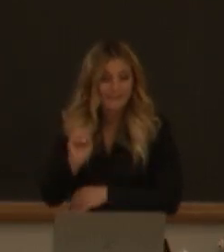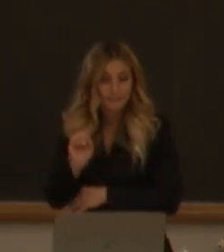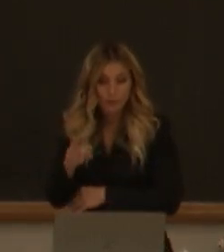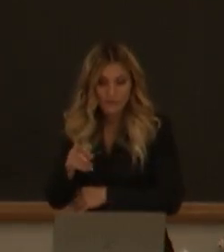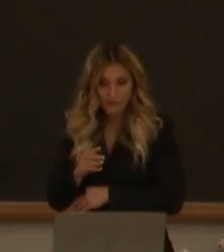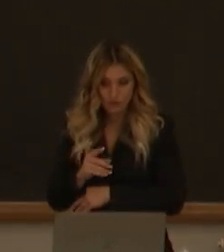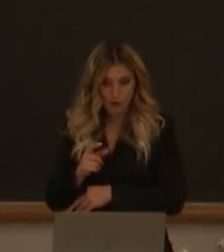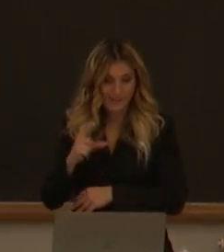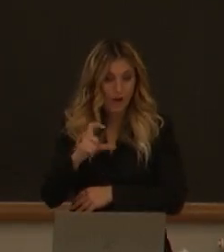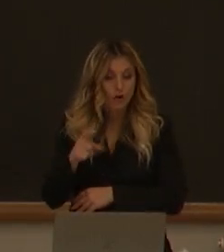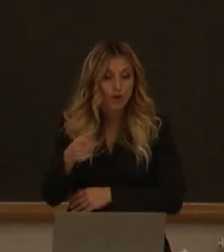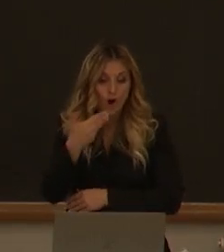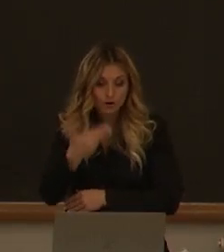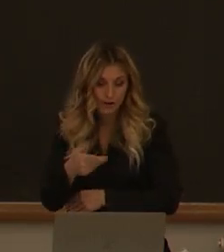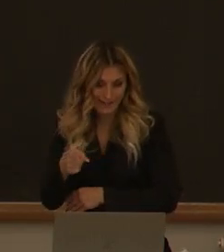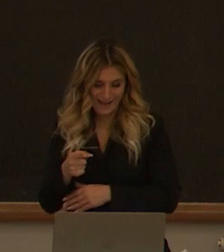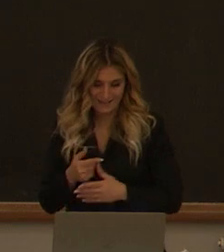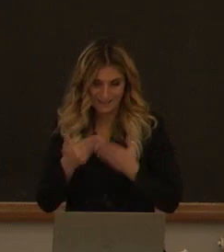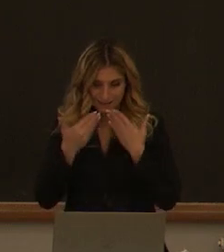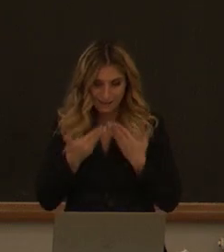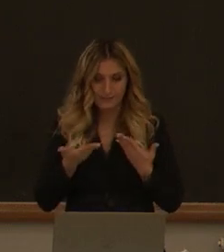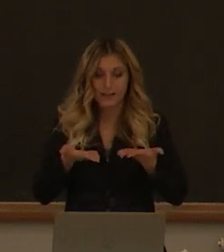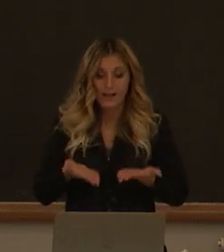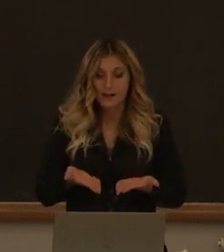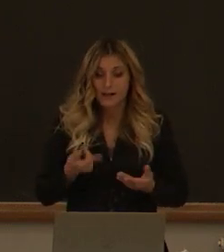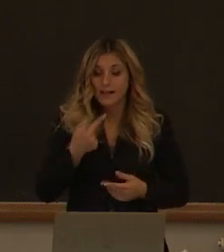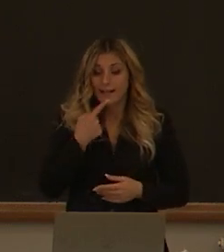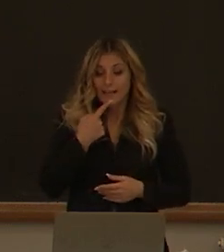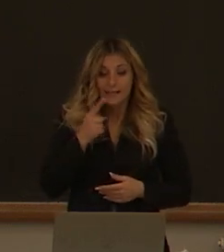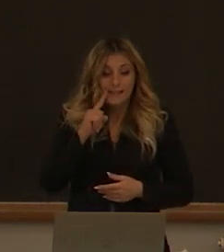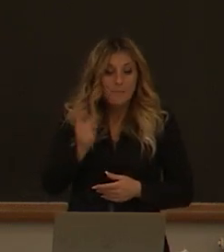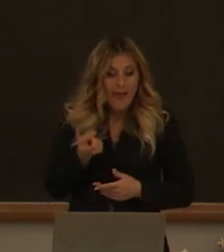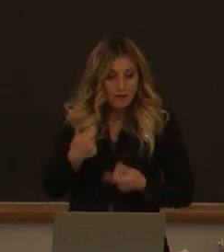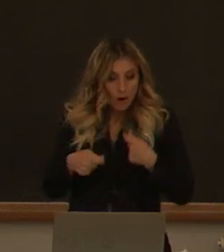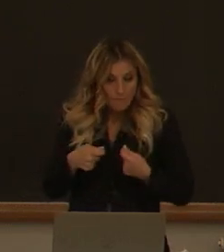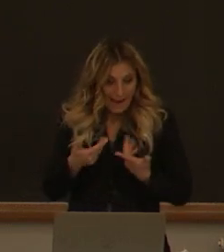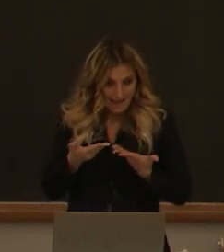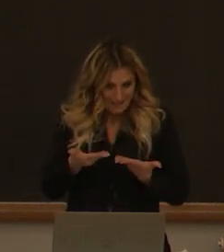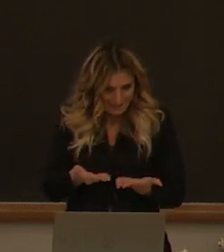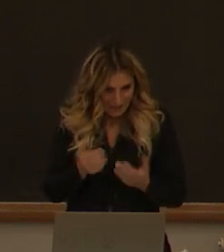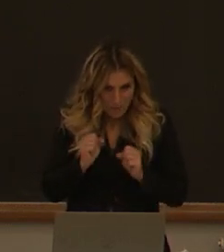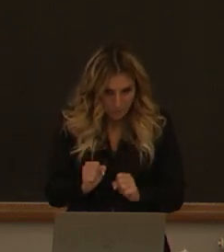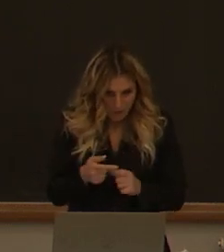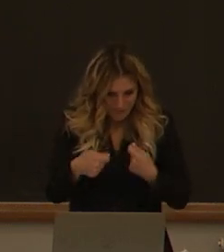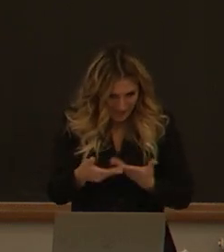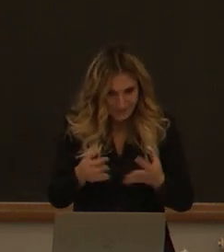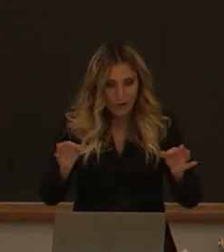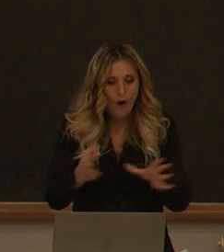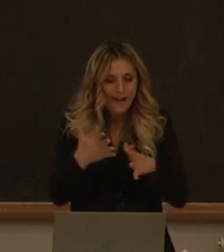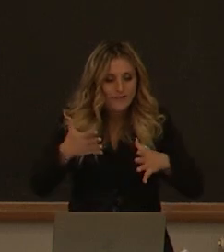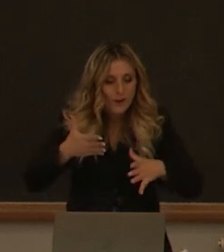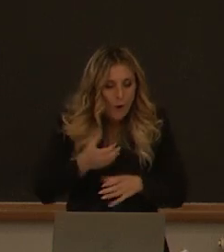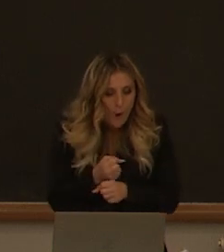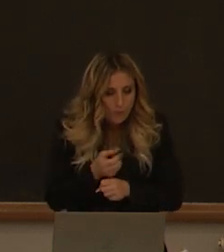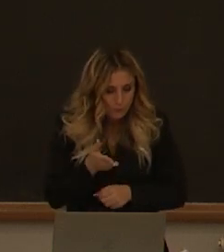Chiodo, grazie professor Chiodo, quindi chi meglio del presidente Ainese può tirare le conclusioni partendo appunto